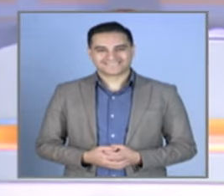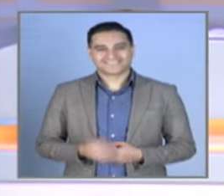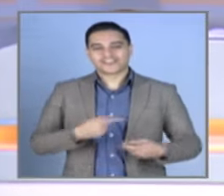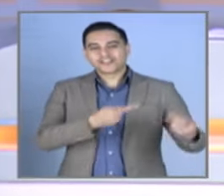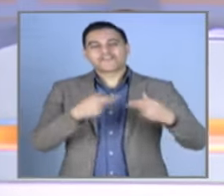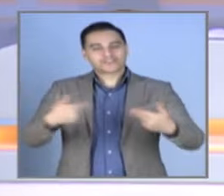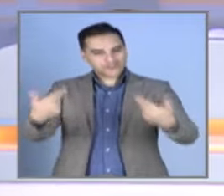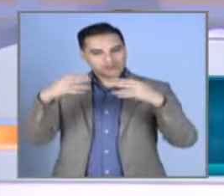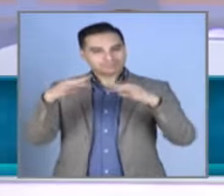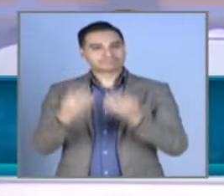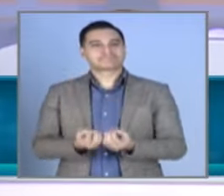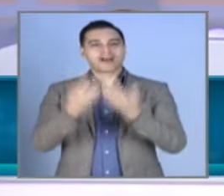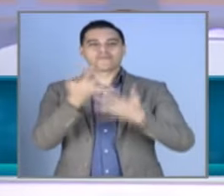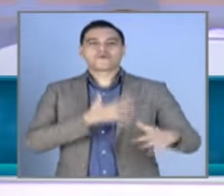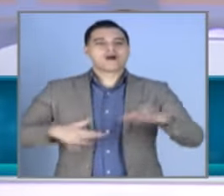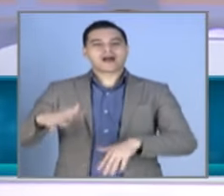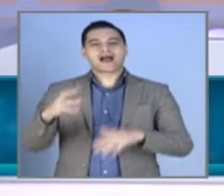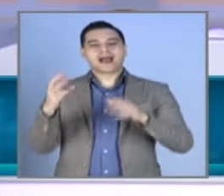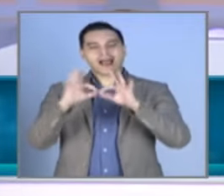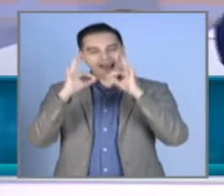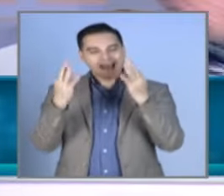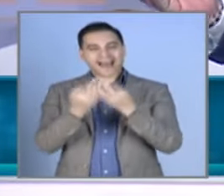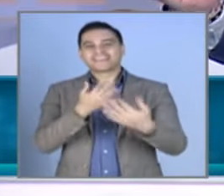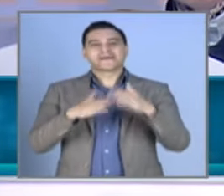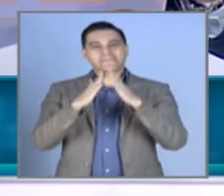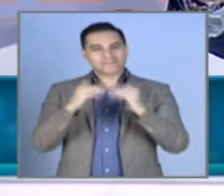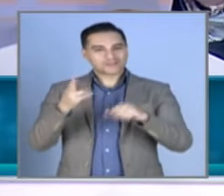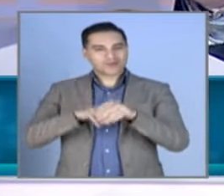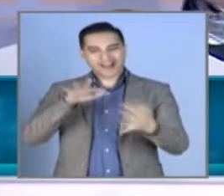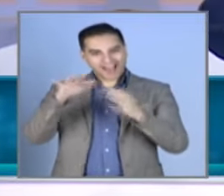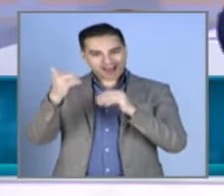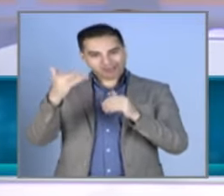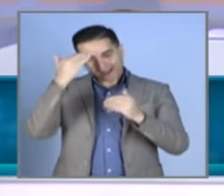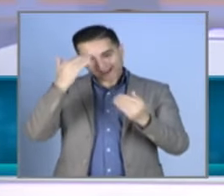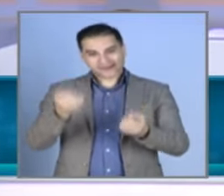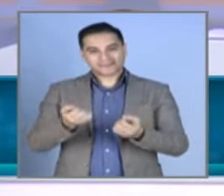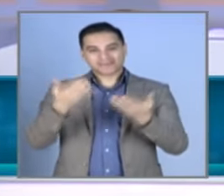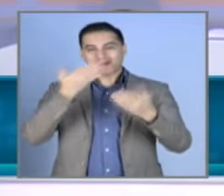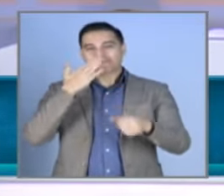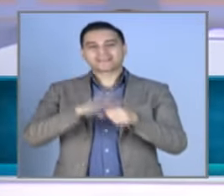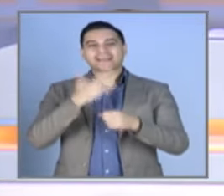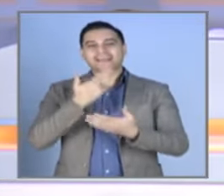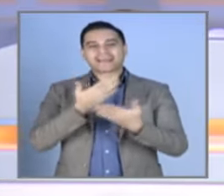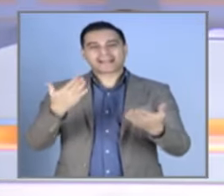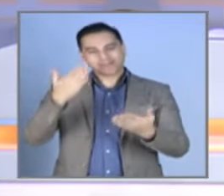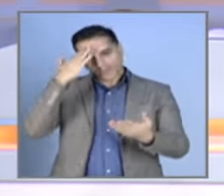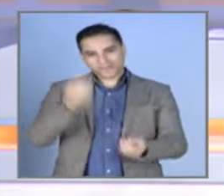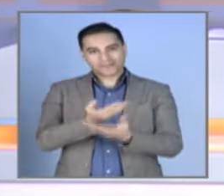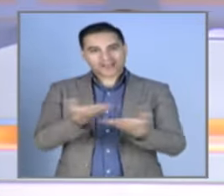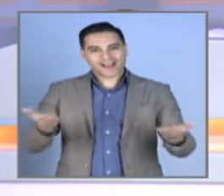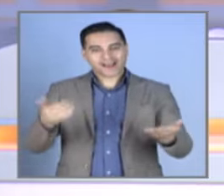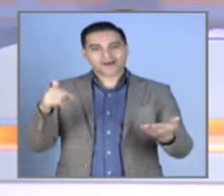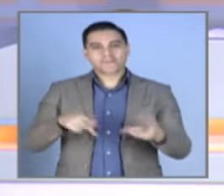جاب في الاستوديو مشاهدينا الكرام وكل عائلات مصر والعالم العربي. رمضان كريم واهلا ومرحبا